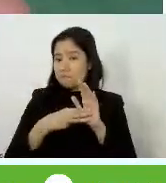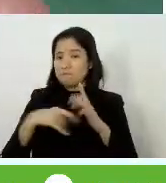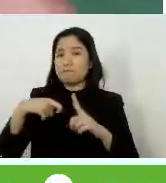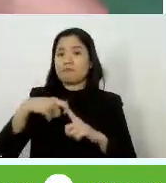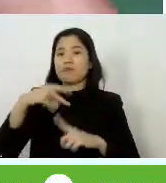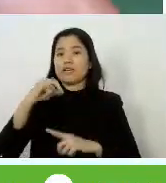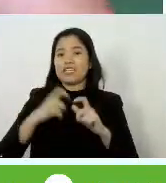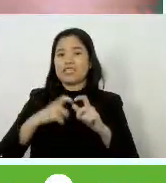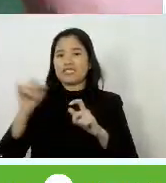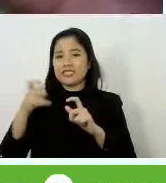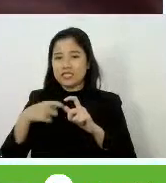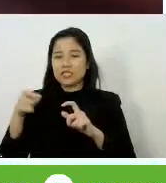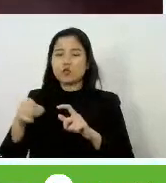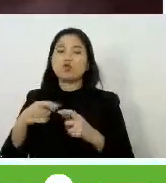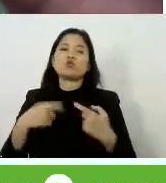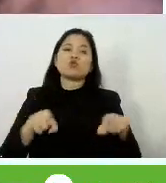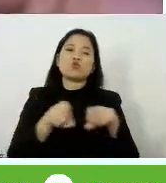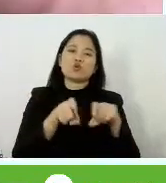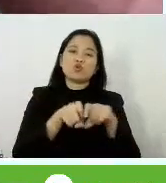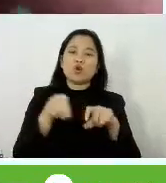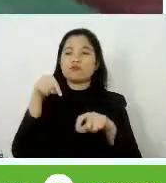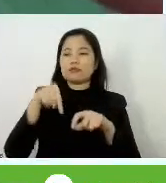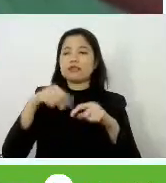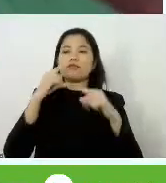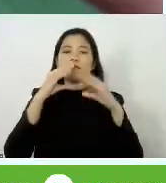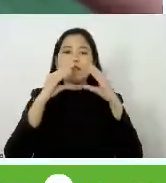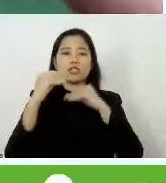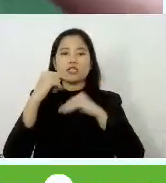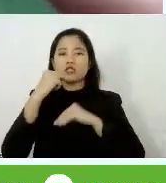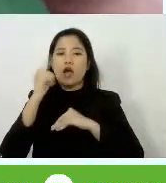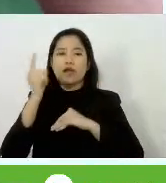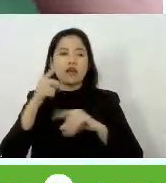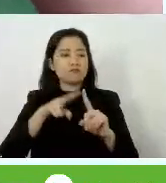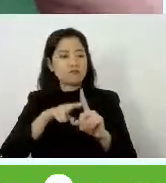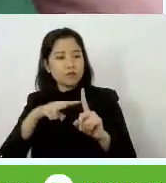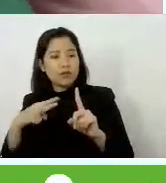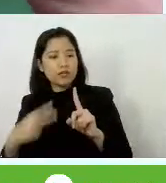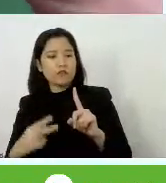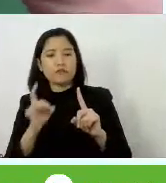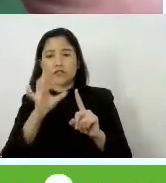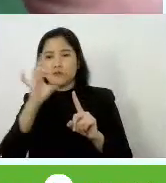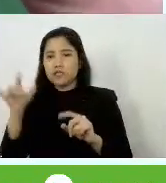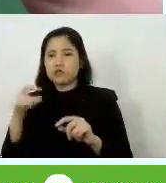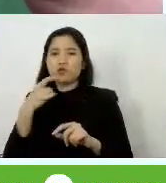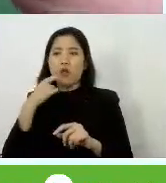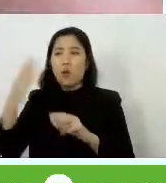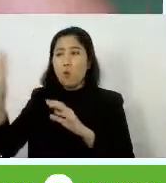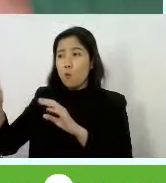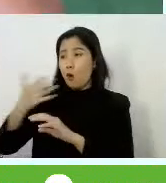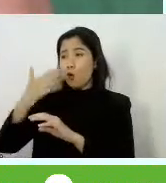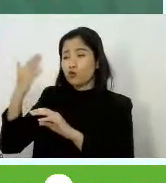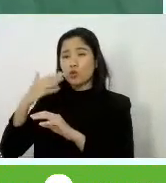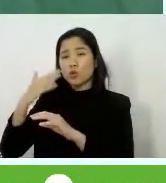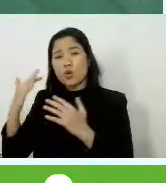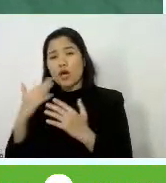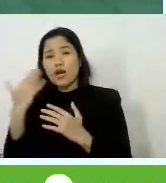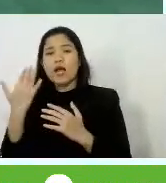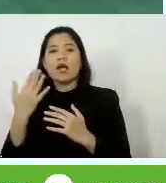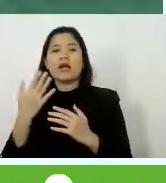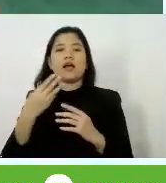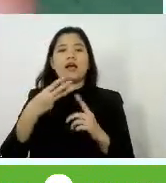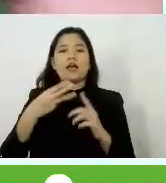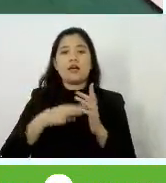cocok banget dengan aku bacaan kita hari ini ada di berbagai aspek tadi ada polusi udara soal energi terbarukan